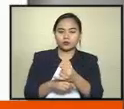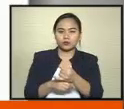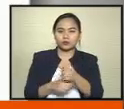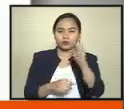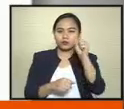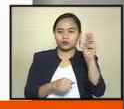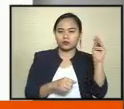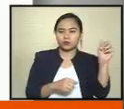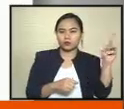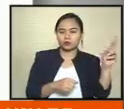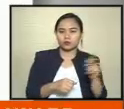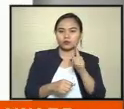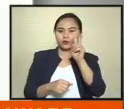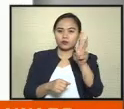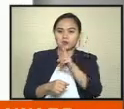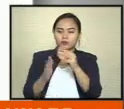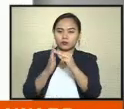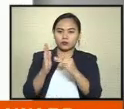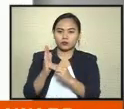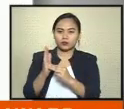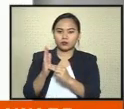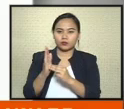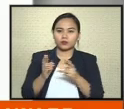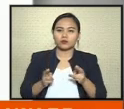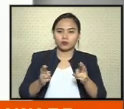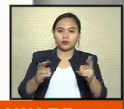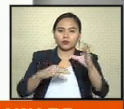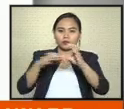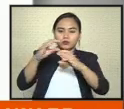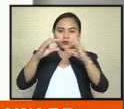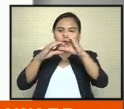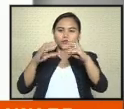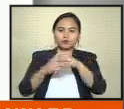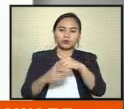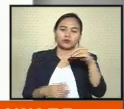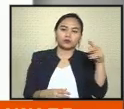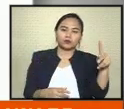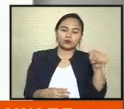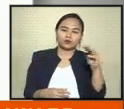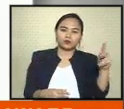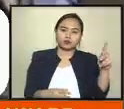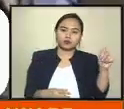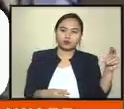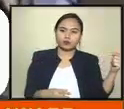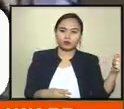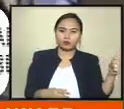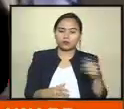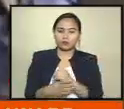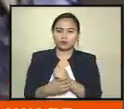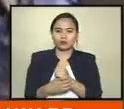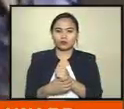Samar at 22 million pesos na road construction sa Candaba, Pampanga. Kung sasabihin nilang hindi pa rin pork